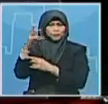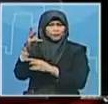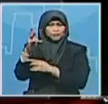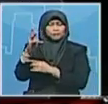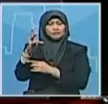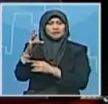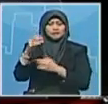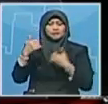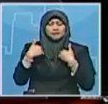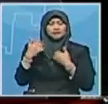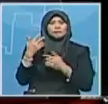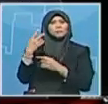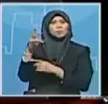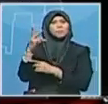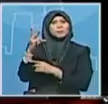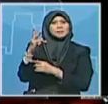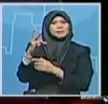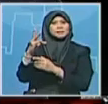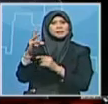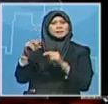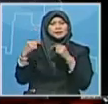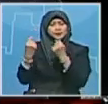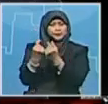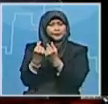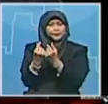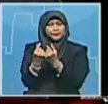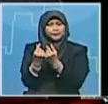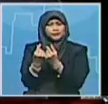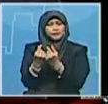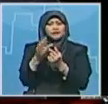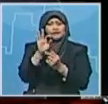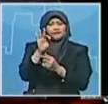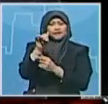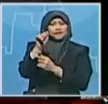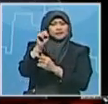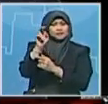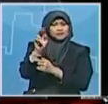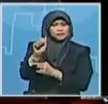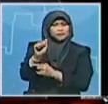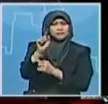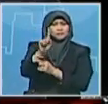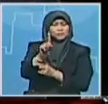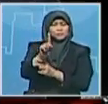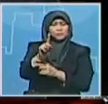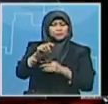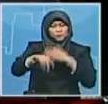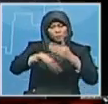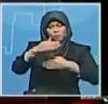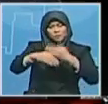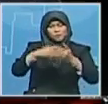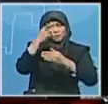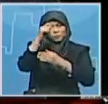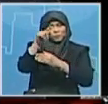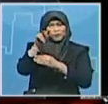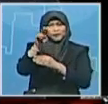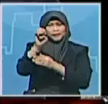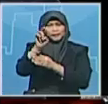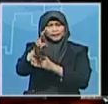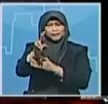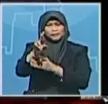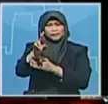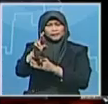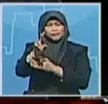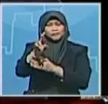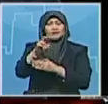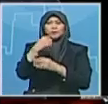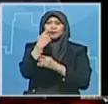13 pakej dalam fasa 1 ini dan peringkat pilihan. Bila kata peringkat pilihan dan proses untuk ditender dan